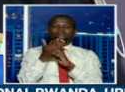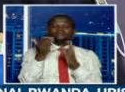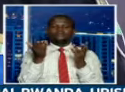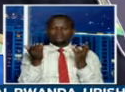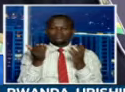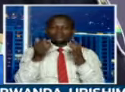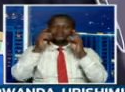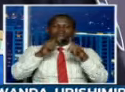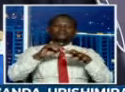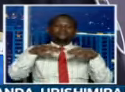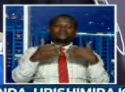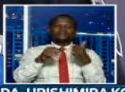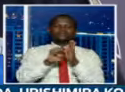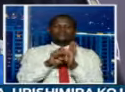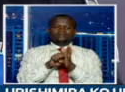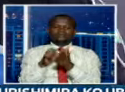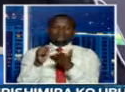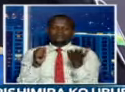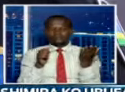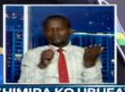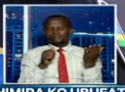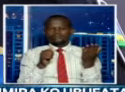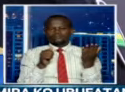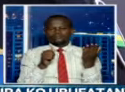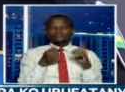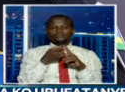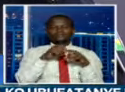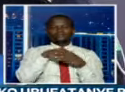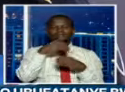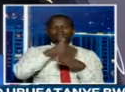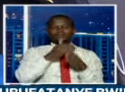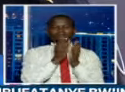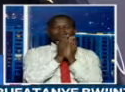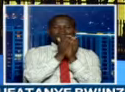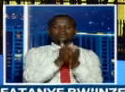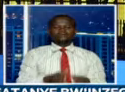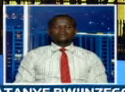uko bigenda. Urugero nk'ibi byari biturutse ku mupaka wa Rusumo.